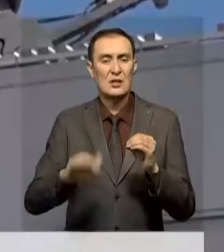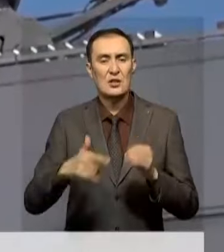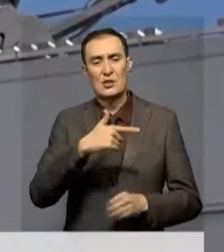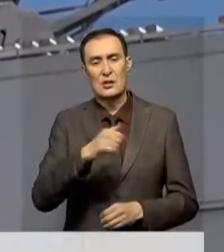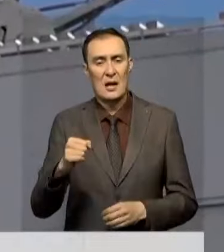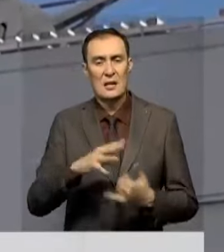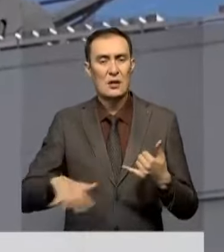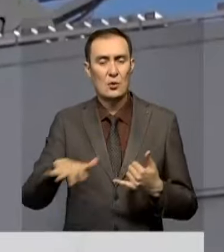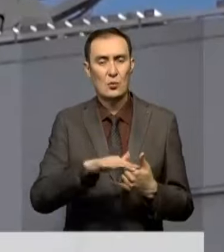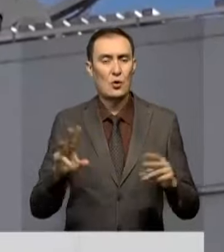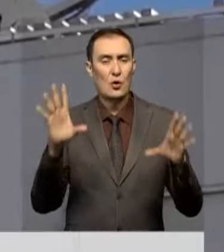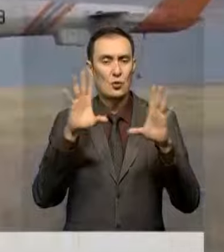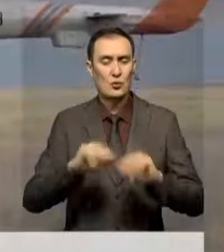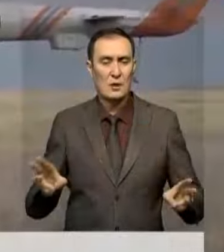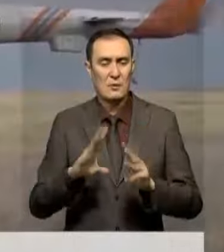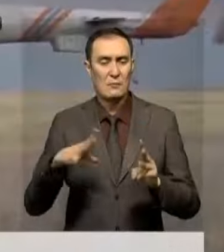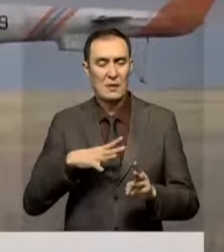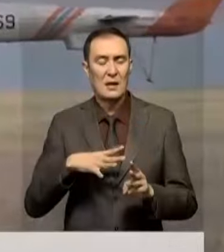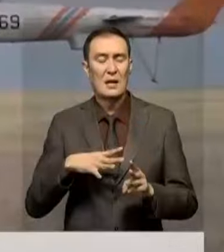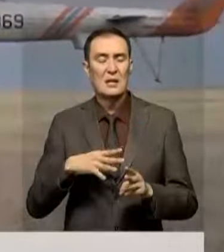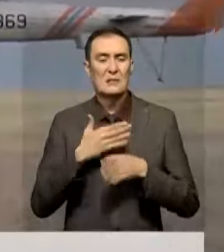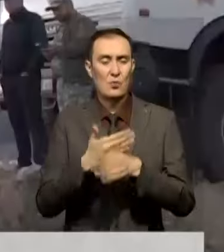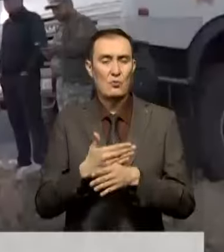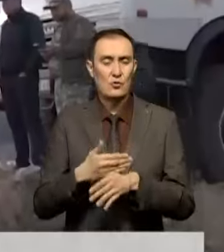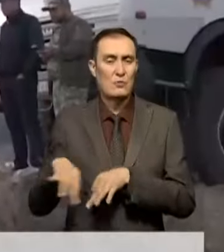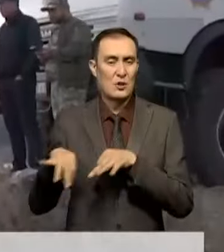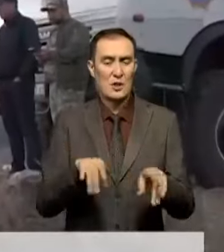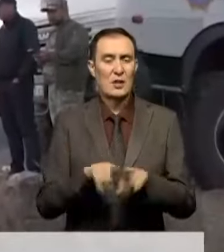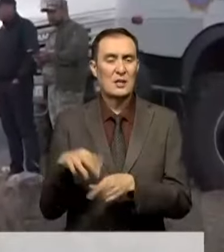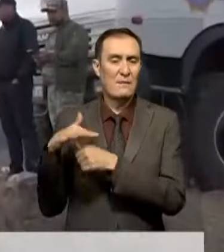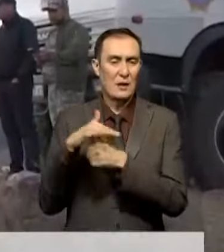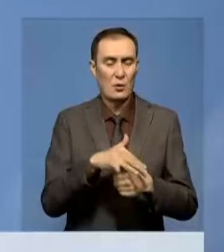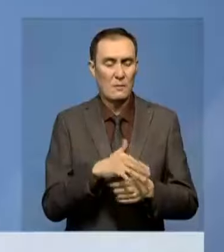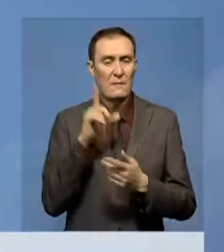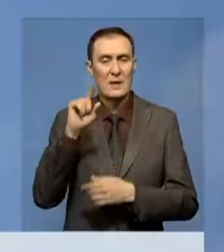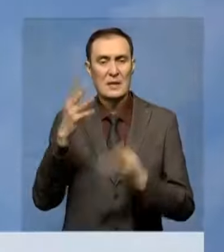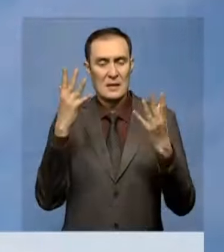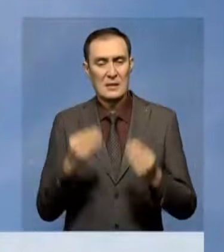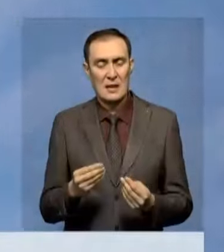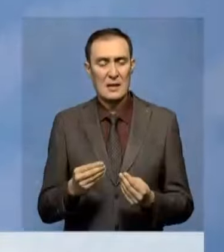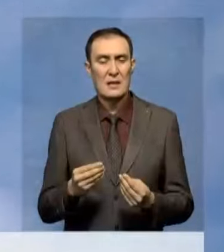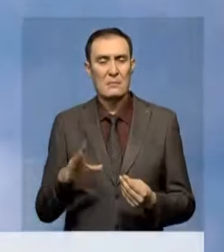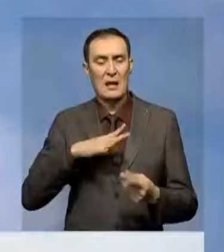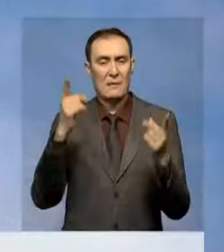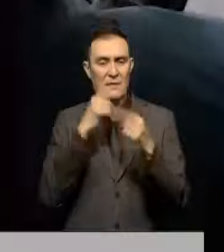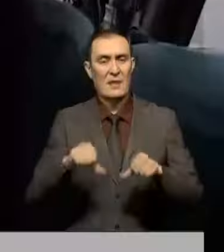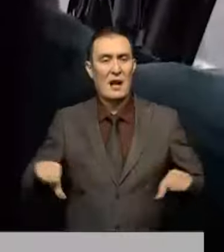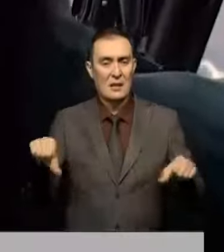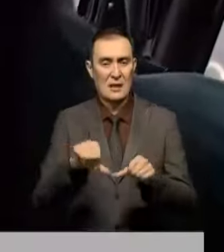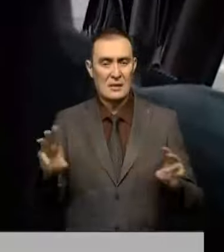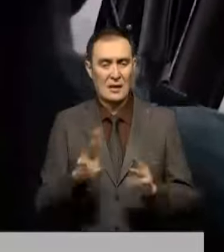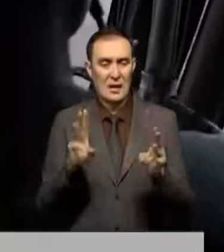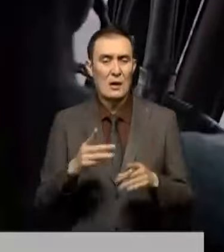тысяч гектаров земли. Тушение пожара велось как наземными силами, так и с воздуха. В понедельник в полдень пожарные объявили о локализации